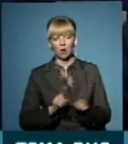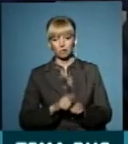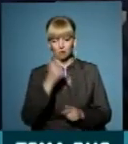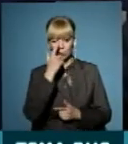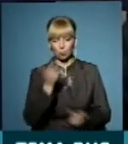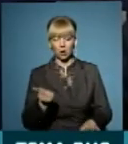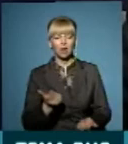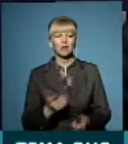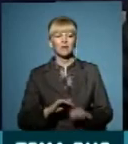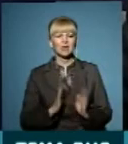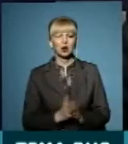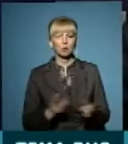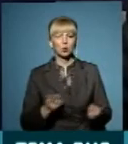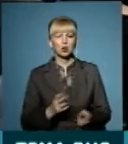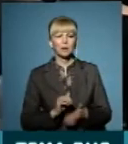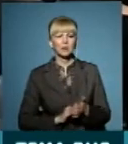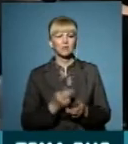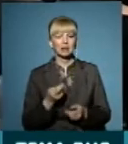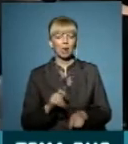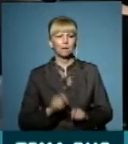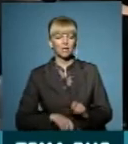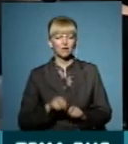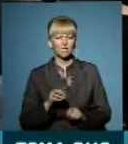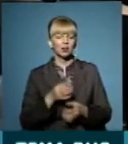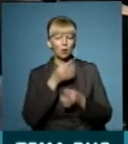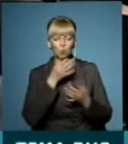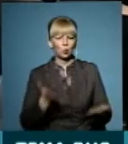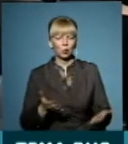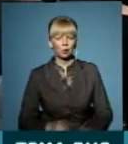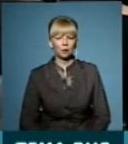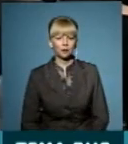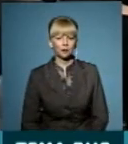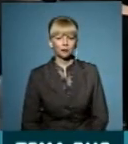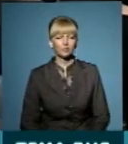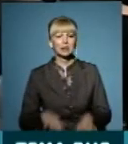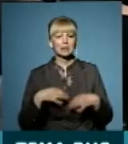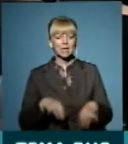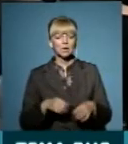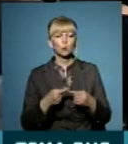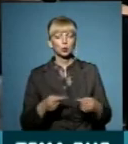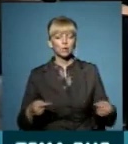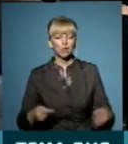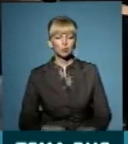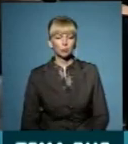попередження. А які взагалі потрібні підстави для перевірки для будь-якої транспортного засобу?